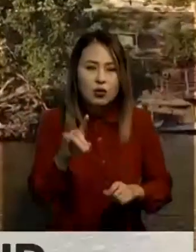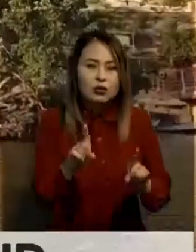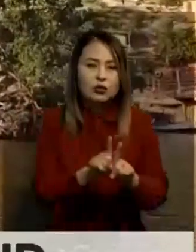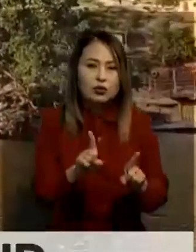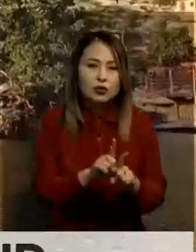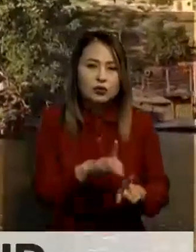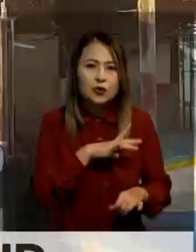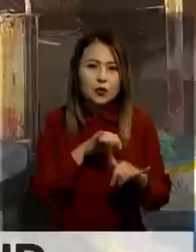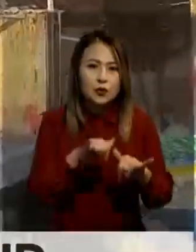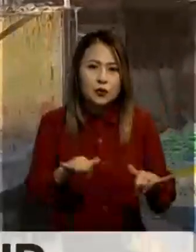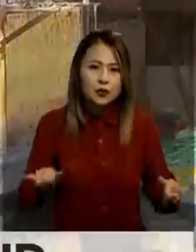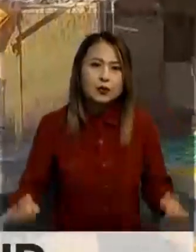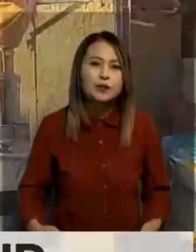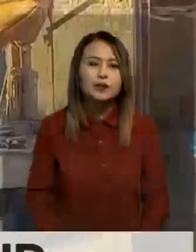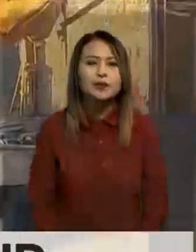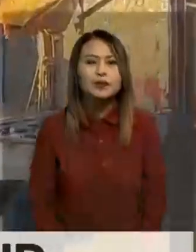кеңінен таралып жатыр.